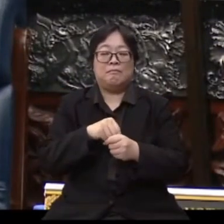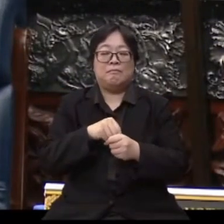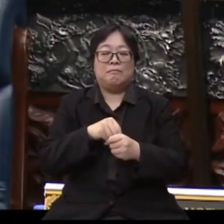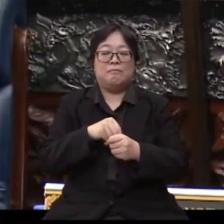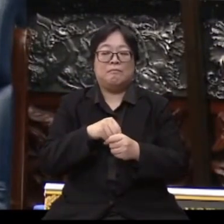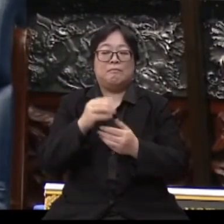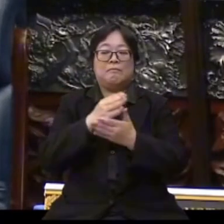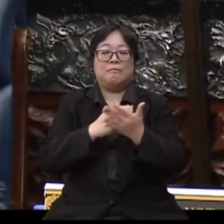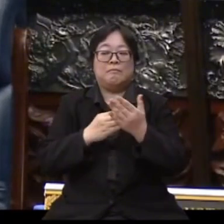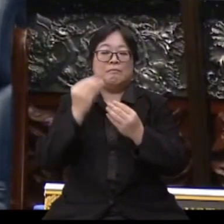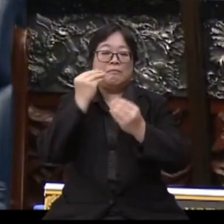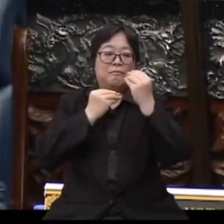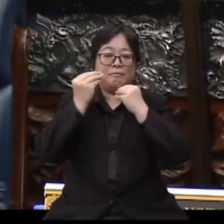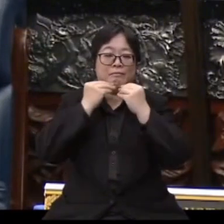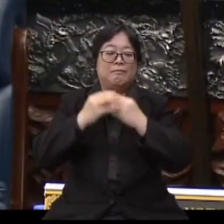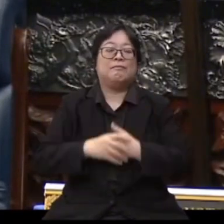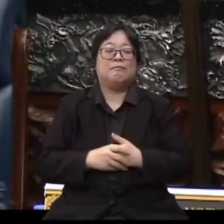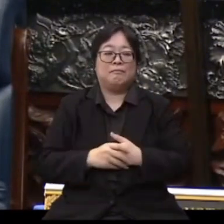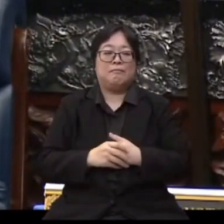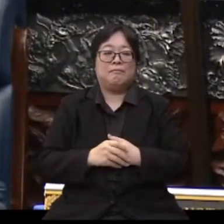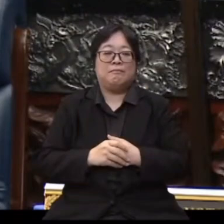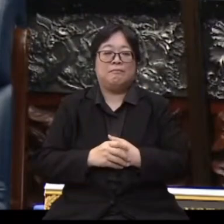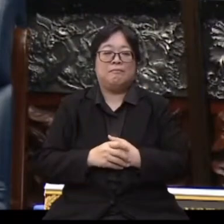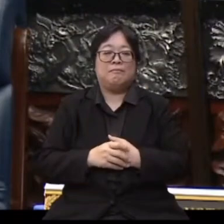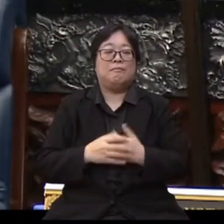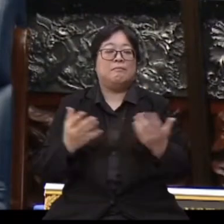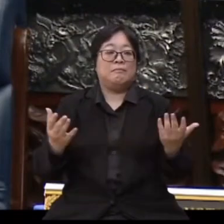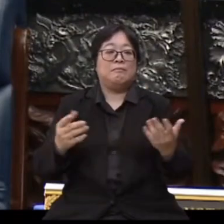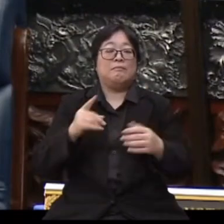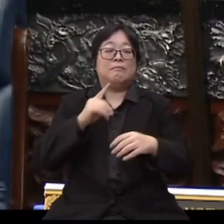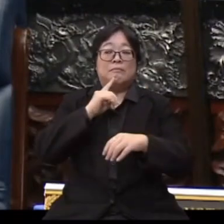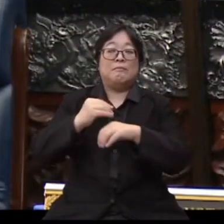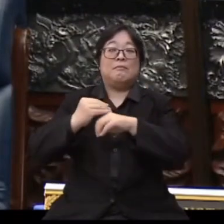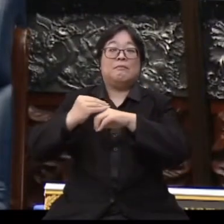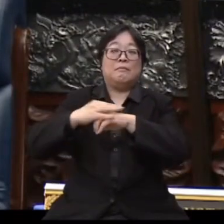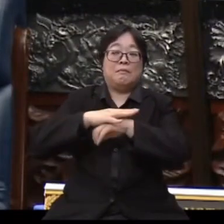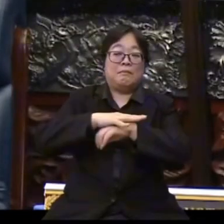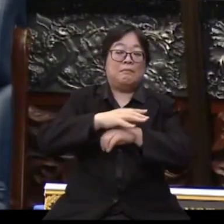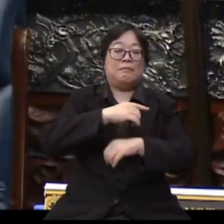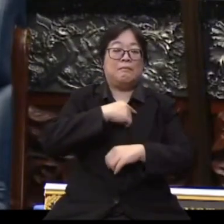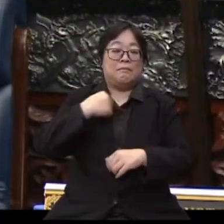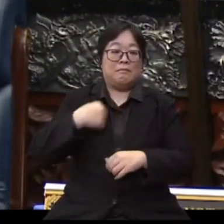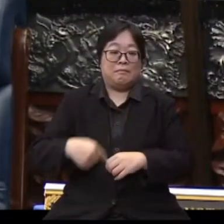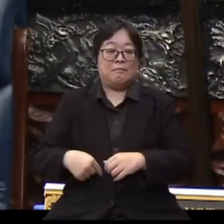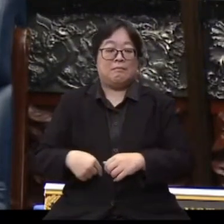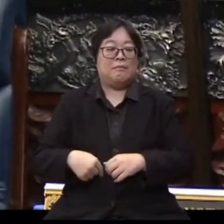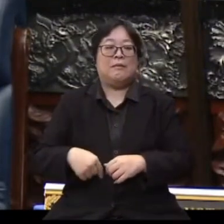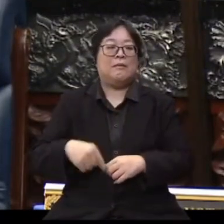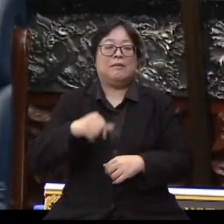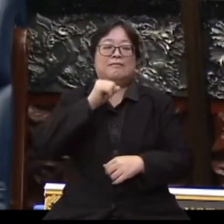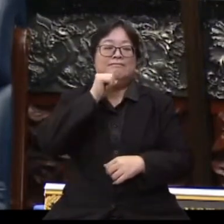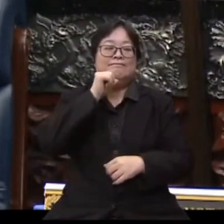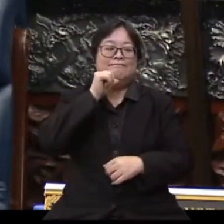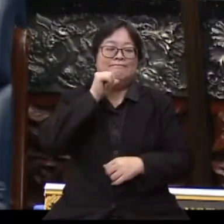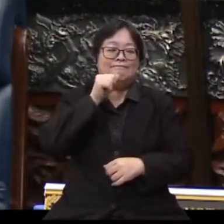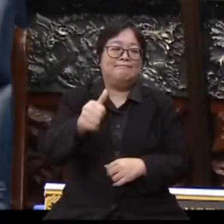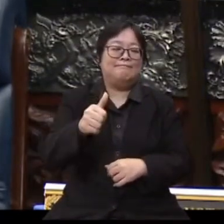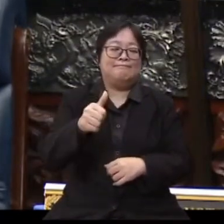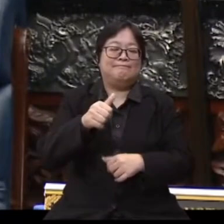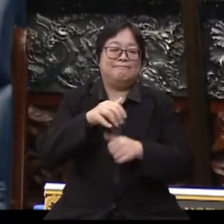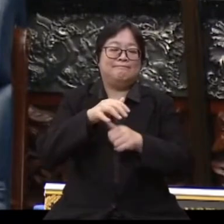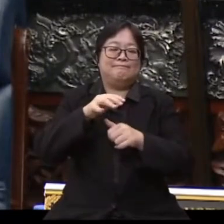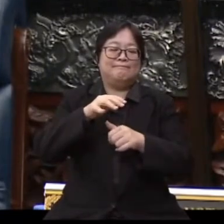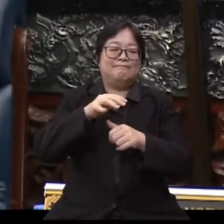dalam perindustrian makanan. Jadi sementara kesan yang berlaku di China itu tidak sangat